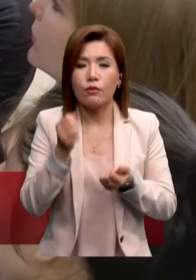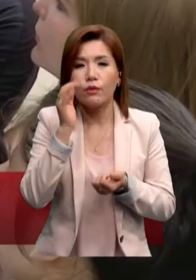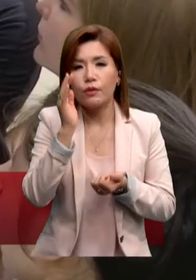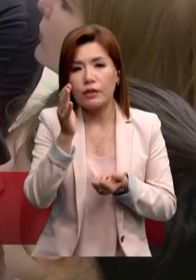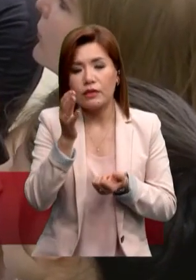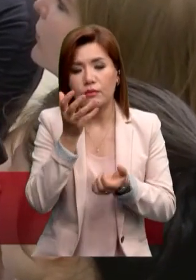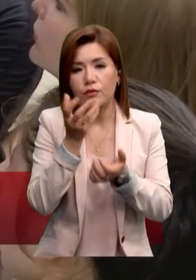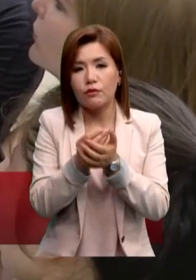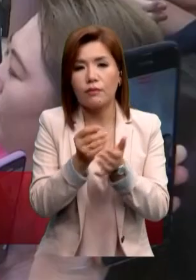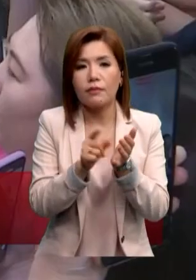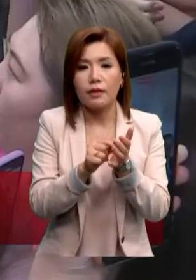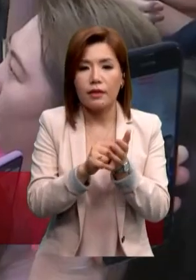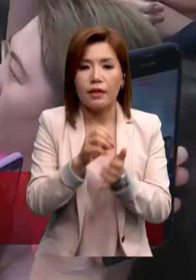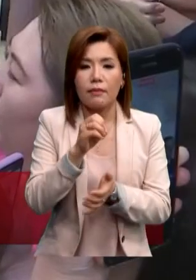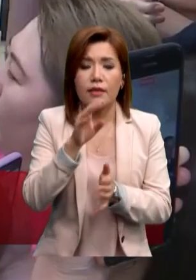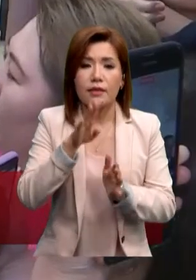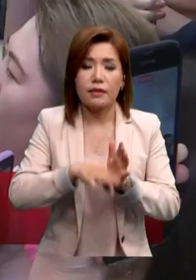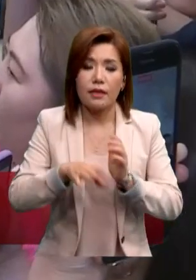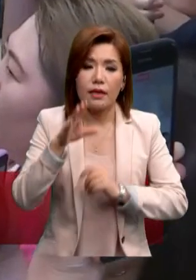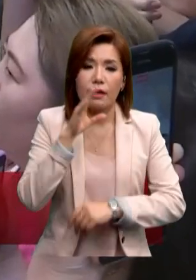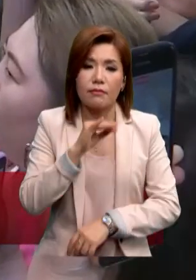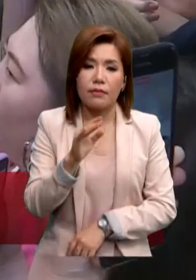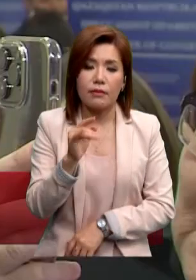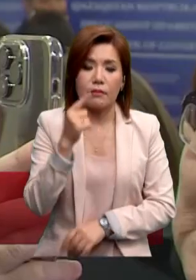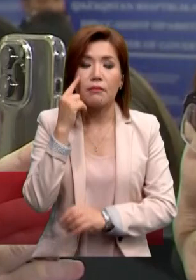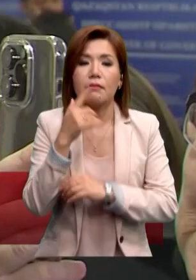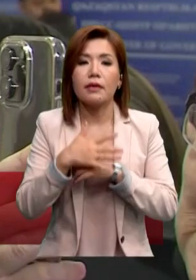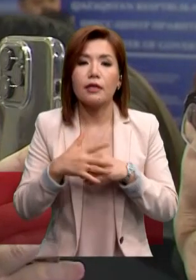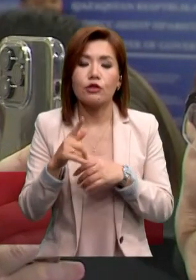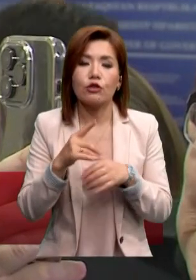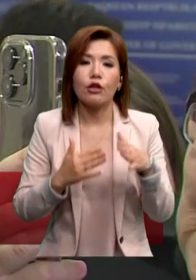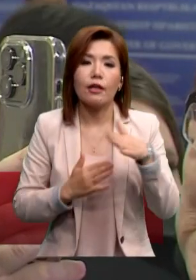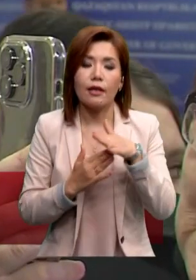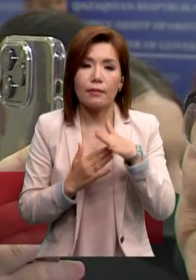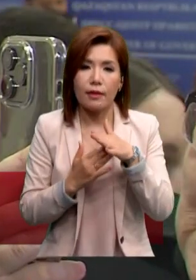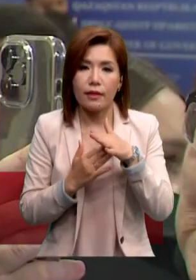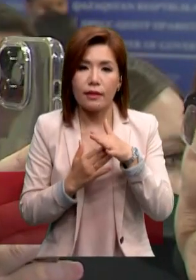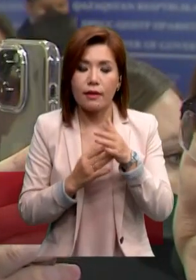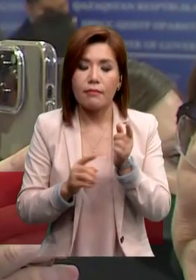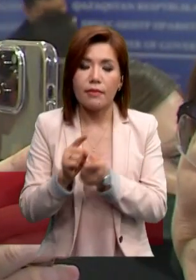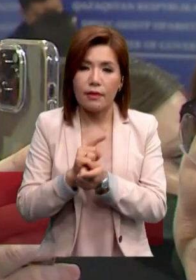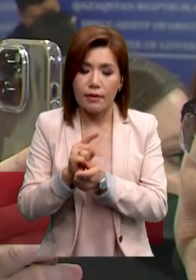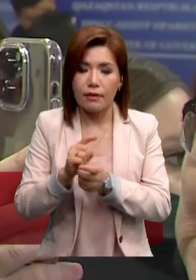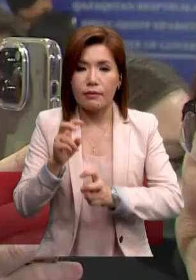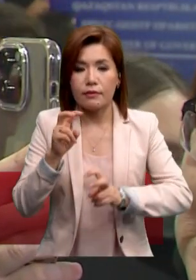свои пенсии и НПФ но к сожалению понятно там лимит мы пересмотрели